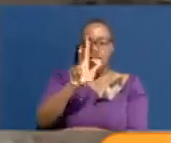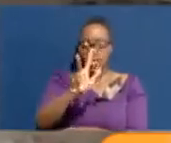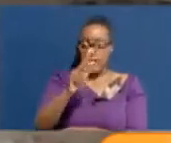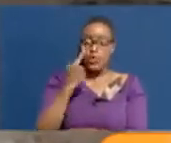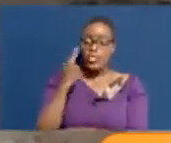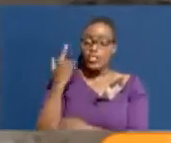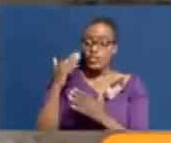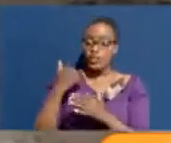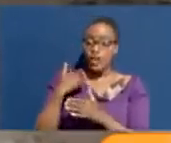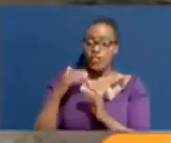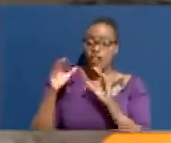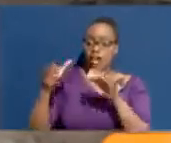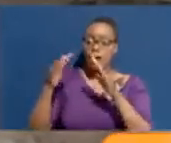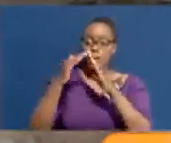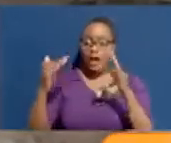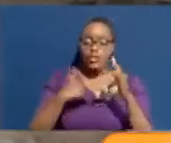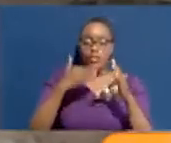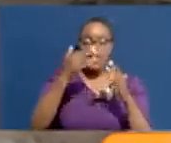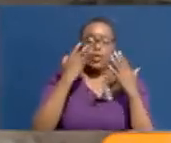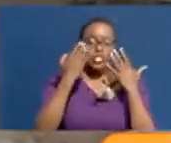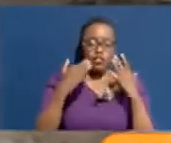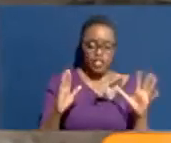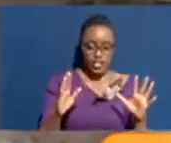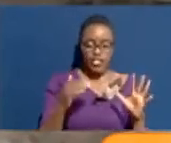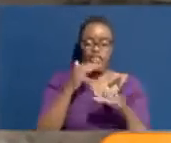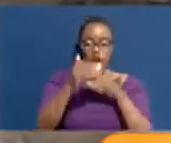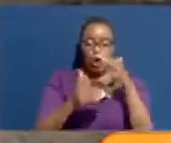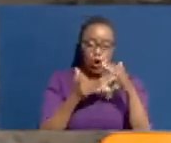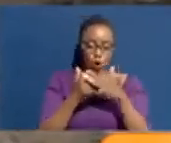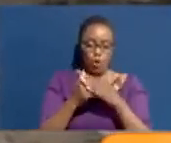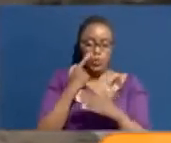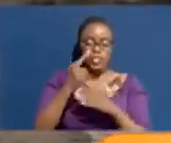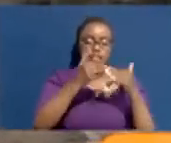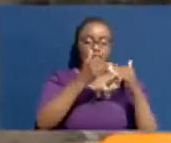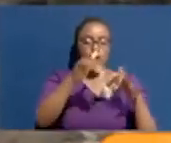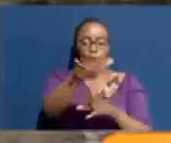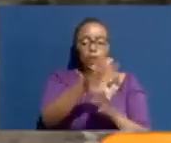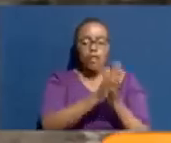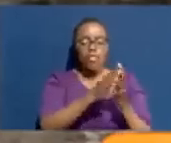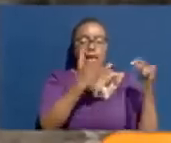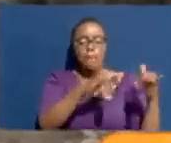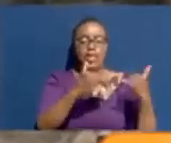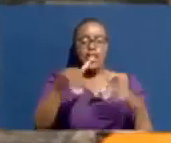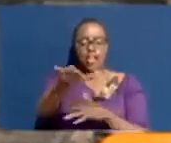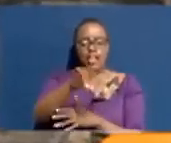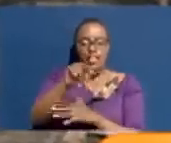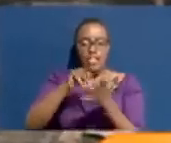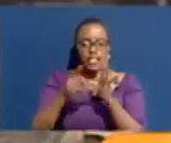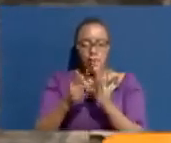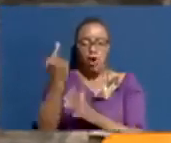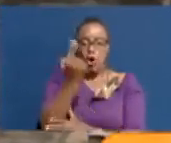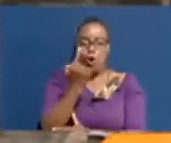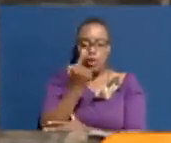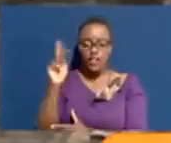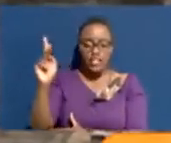yetu pale kutakuwa na clubhouse. Hapo mkiangalia kwa miradi zote mnaona ambazo ni open ground na playing grounds. Huu ndo mradi pekee yake